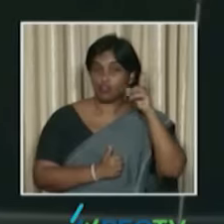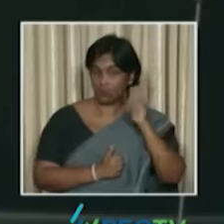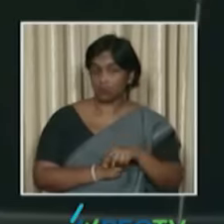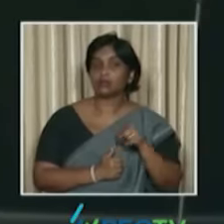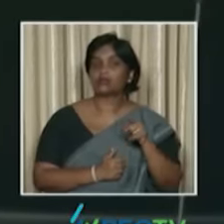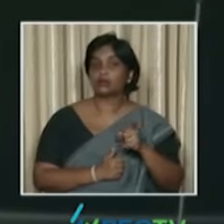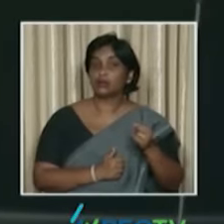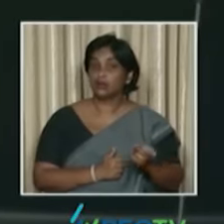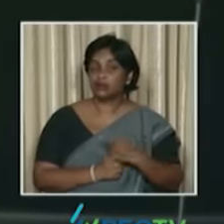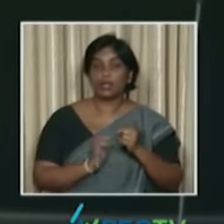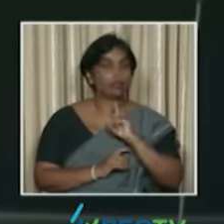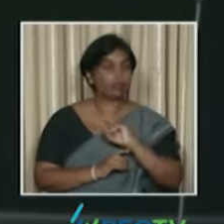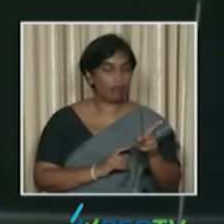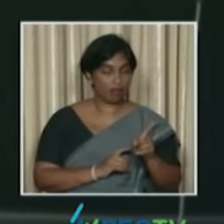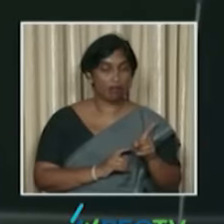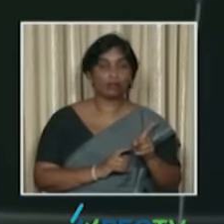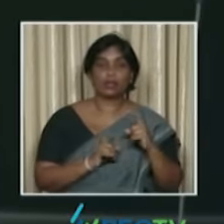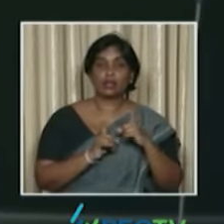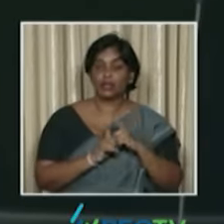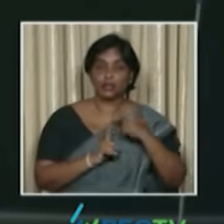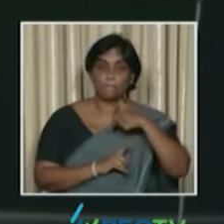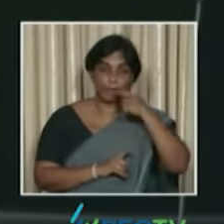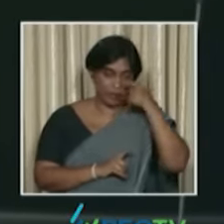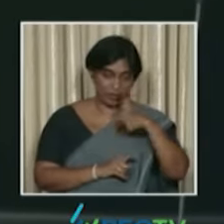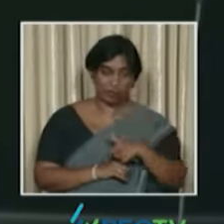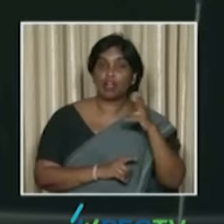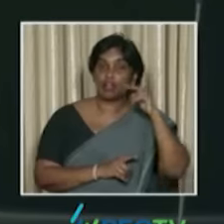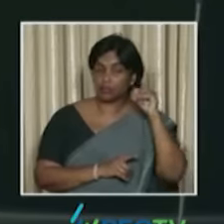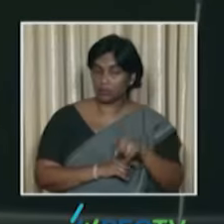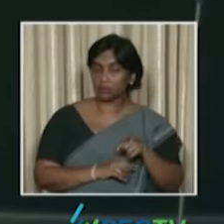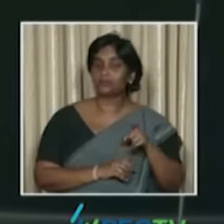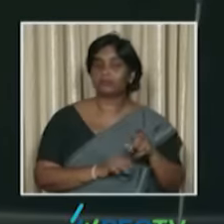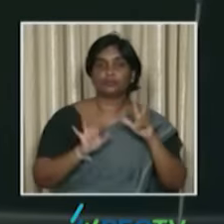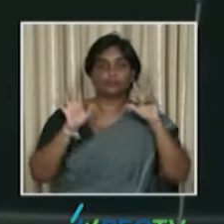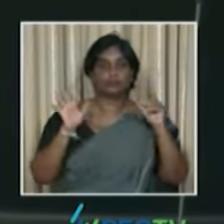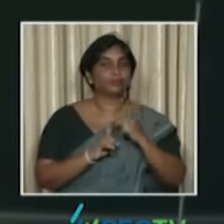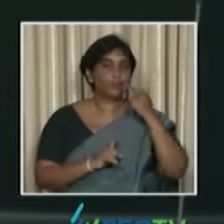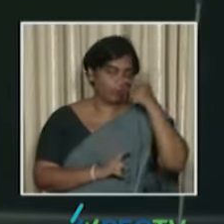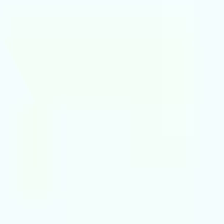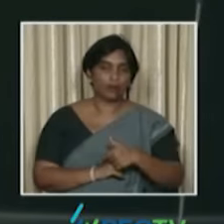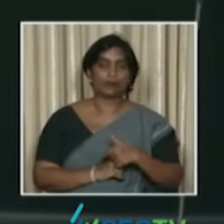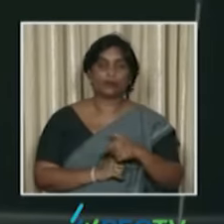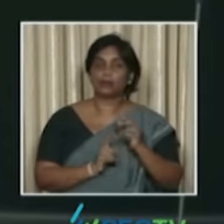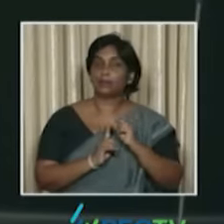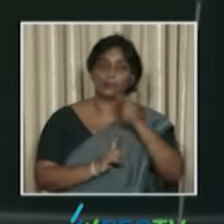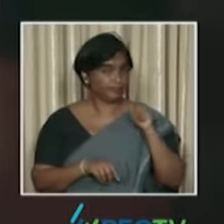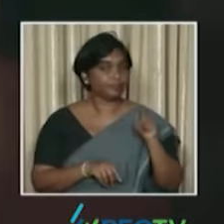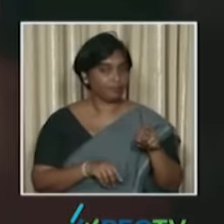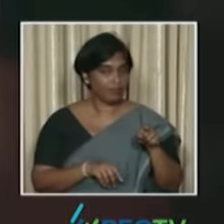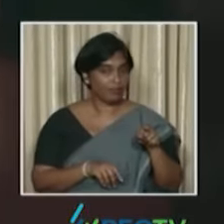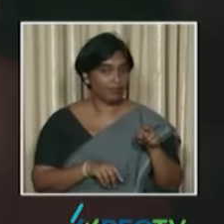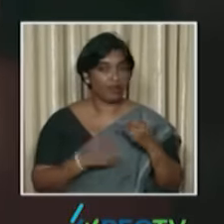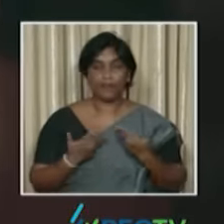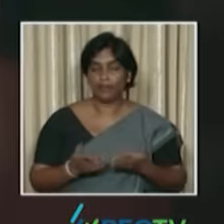තියෙනවා. අපි දවසකට ලීටර් 10ක් ඩීසල් පෙට්‍රල් ගැහුවොත් ඒ 80000න් 8 ලක්ෂයක් ඩීසල් සහ පෙට්‍රල් ලීටර් යනවා.